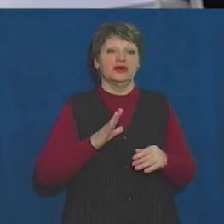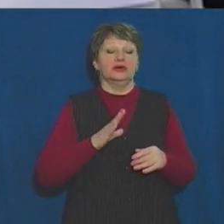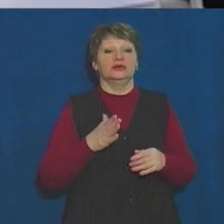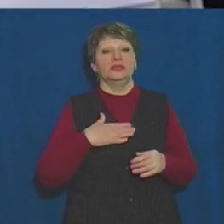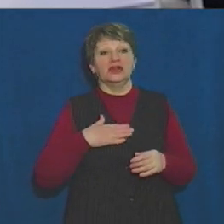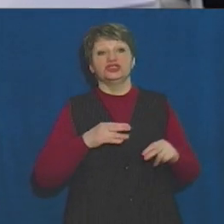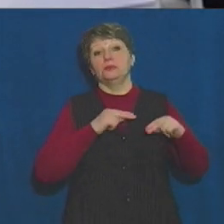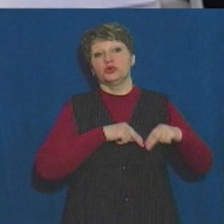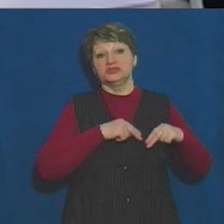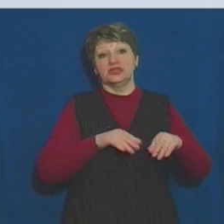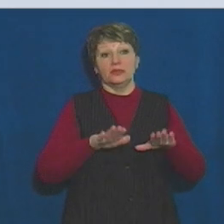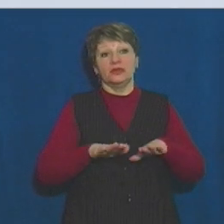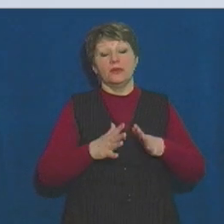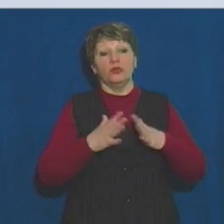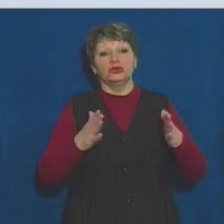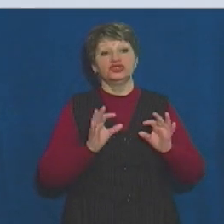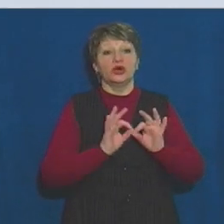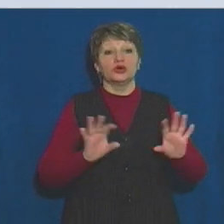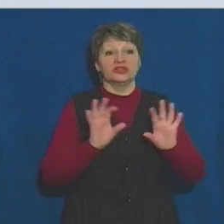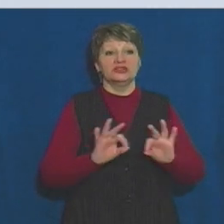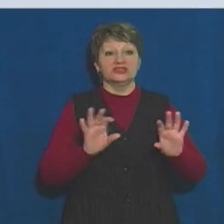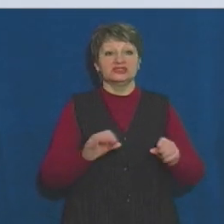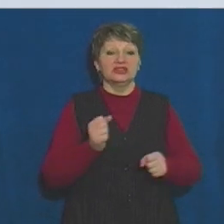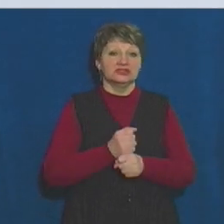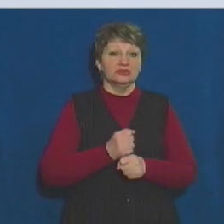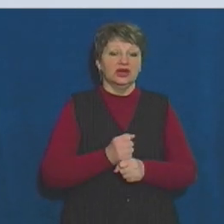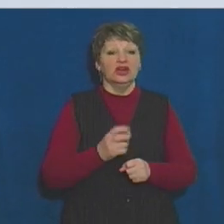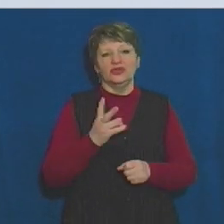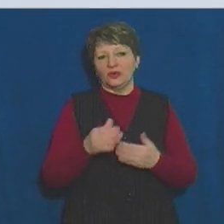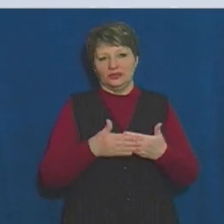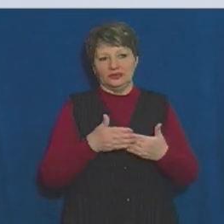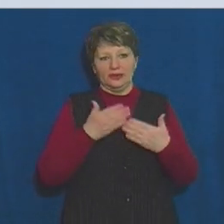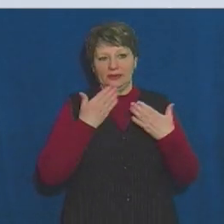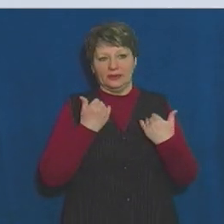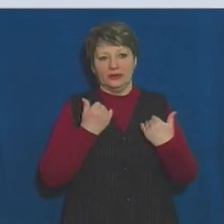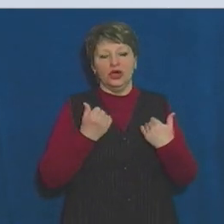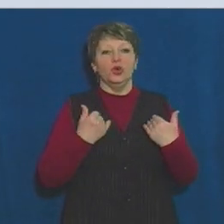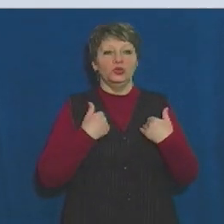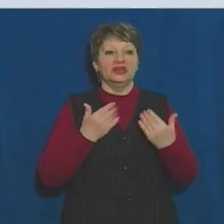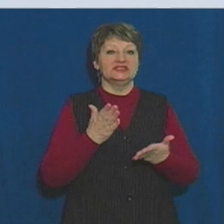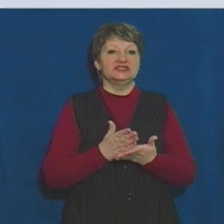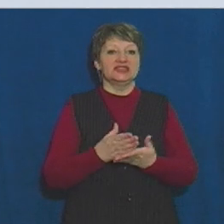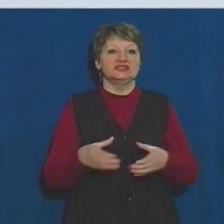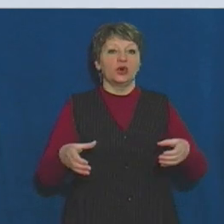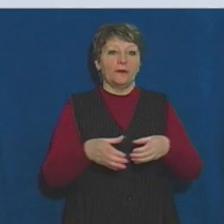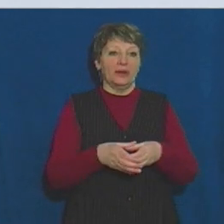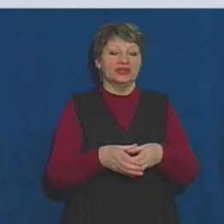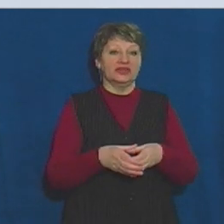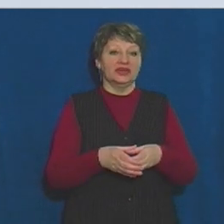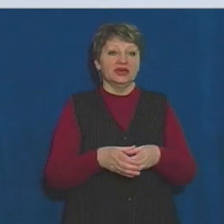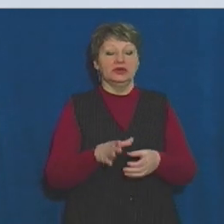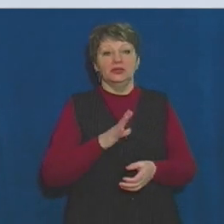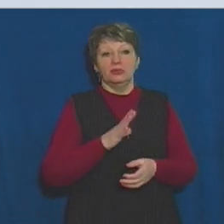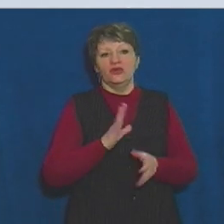місцях більше роз'яснювальною роботою. Звісно, ніхто там їх не карає. Ну, от у нас прийшла недавно ялинкова компанія, і всього-навсього там